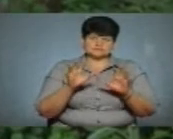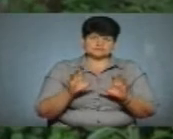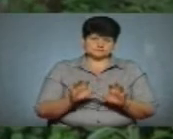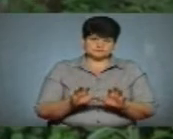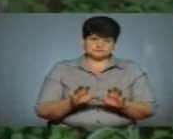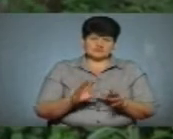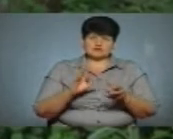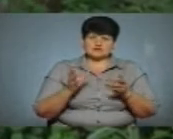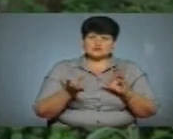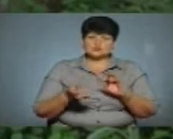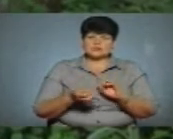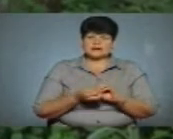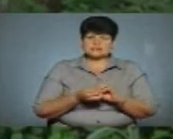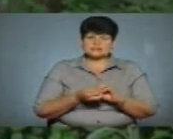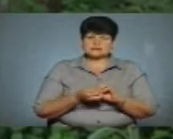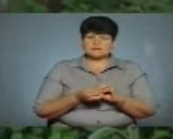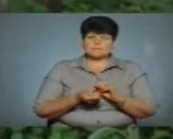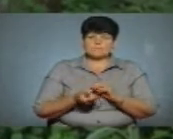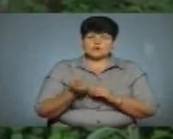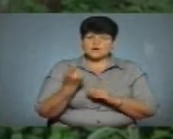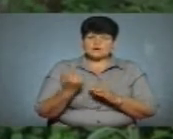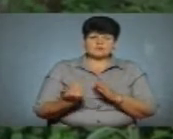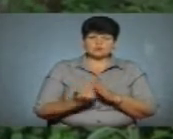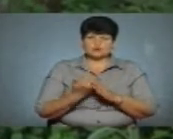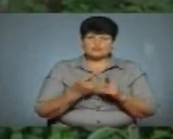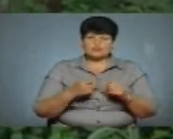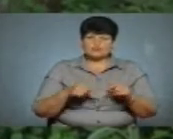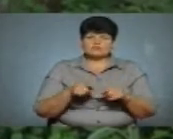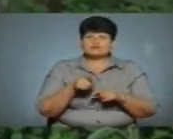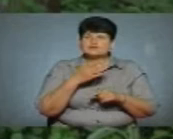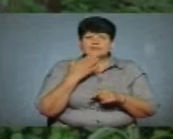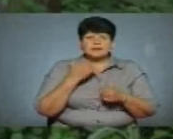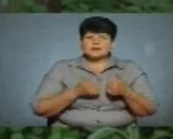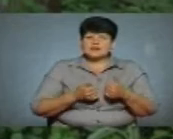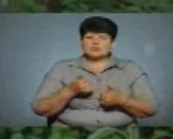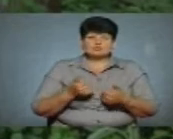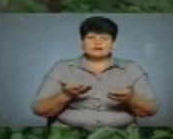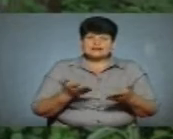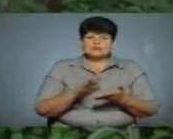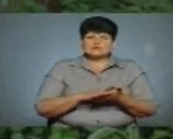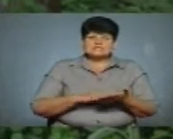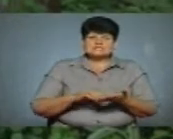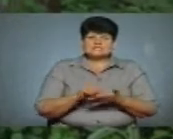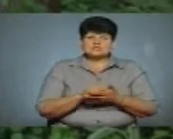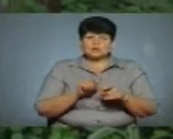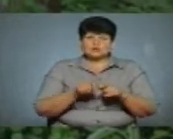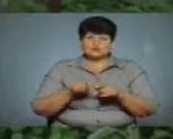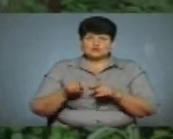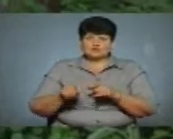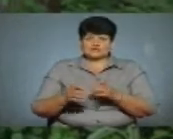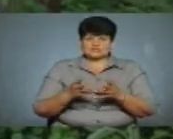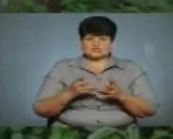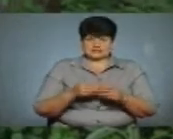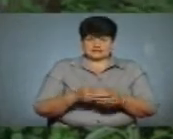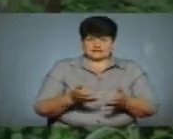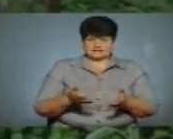закономірність. В результаті появи нового виду він не має конкурентів, які би його знищували і контролювали його